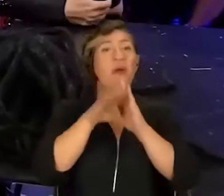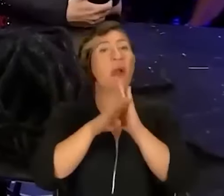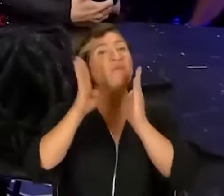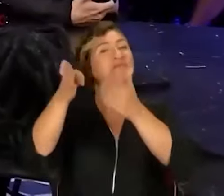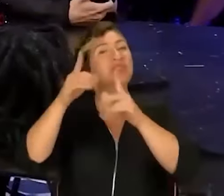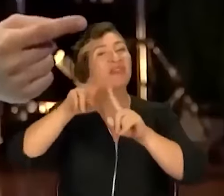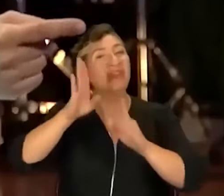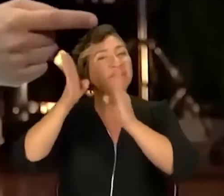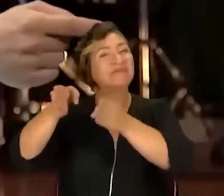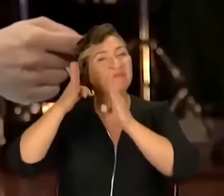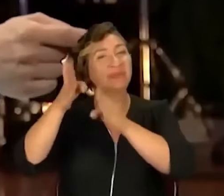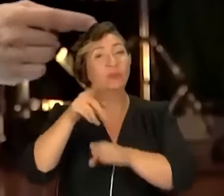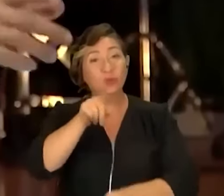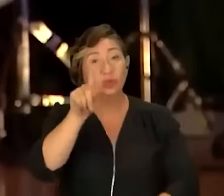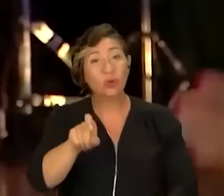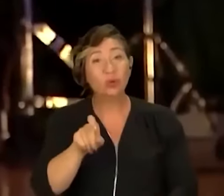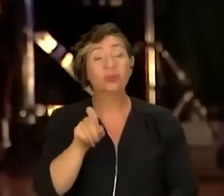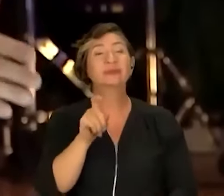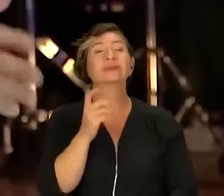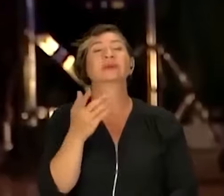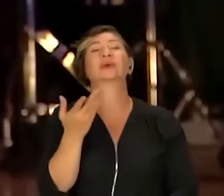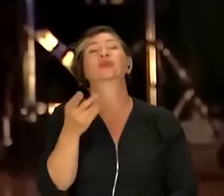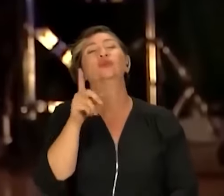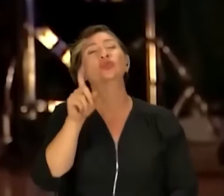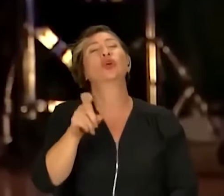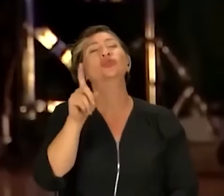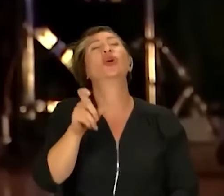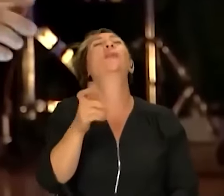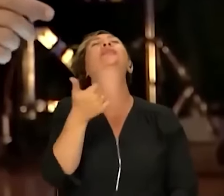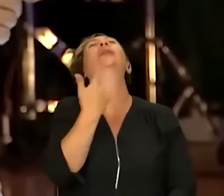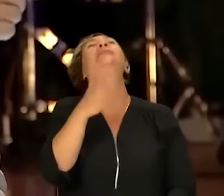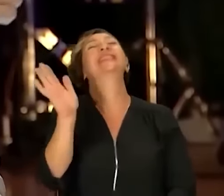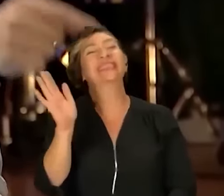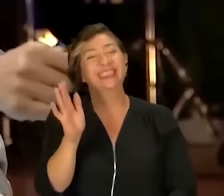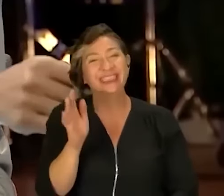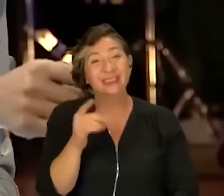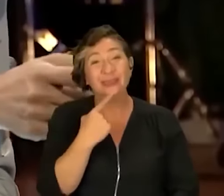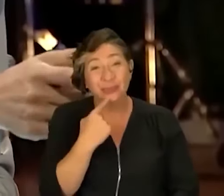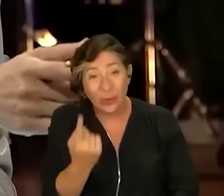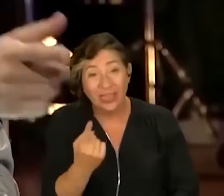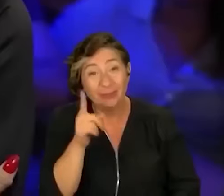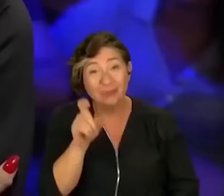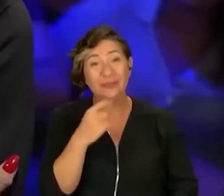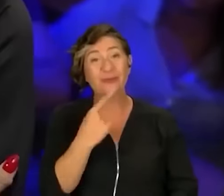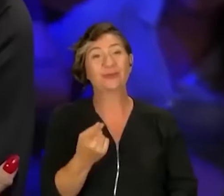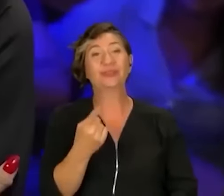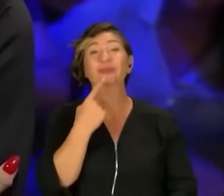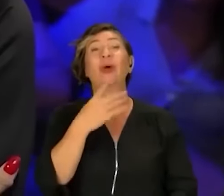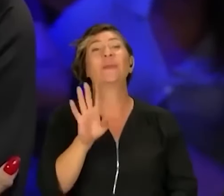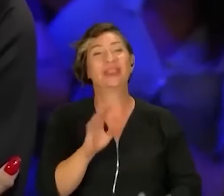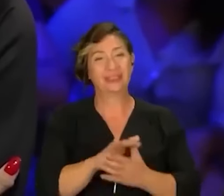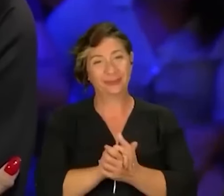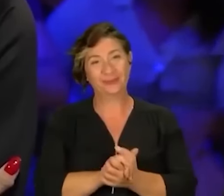katıldın hiç bunu bunu sordu mu diyorsun Hay sordu ya sorar o sorması önemli değil söyledi mi diyorum o